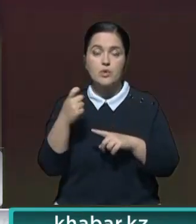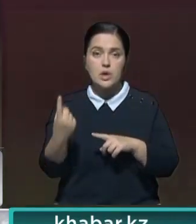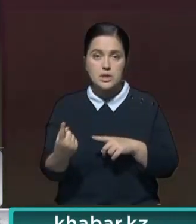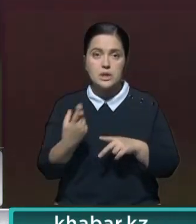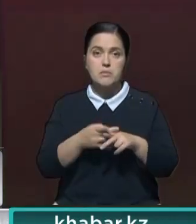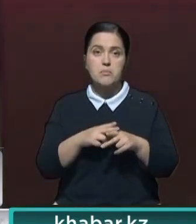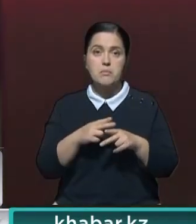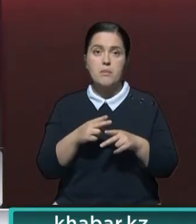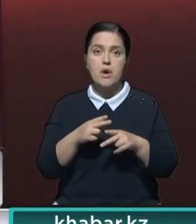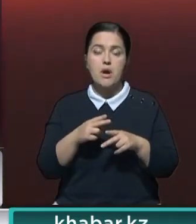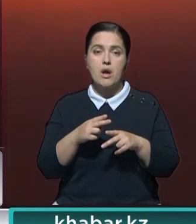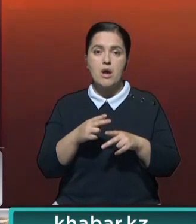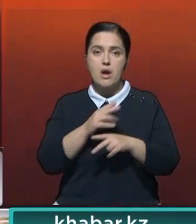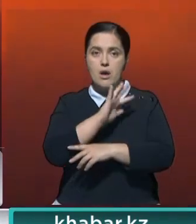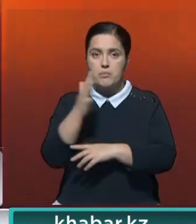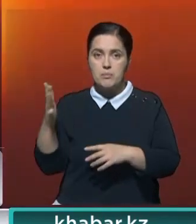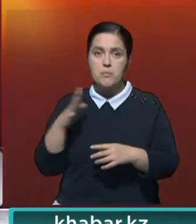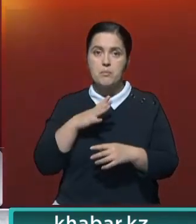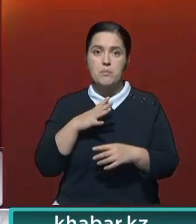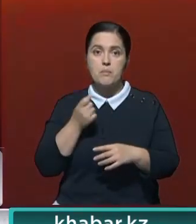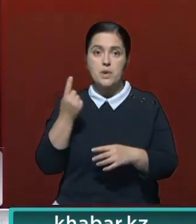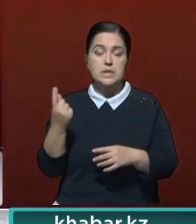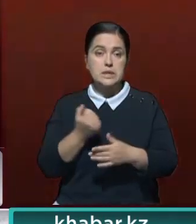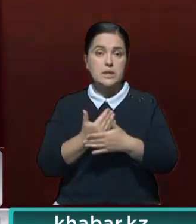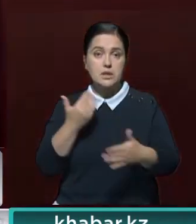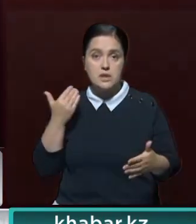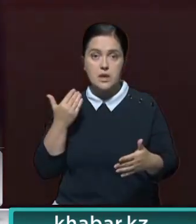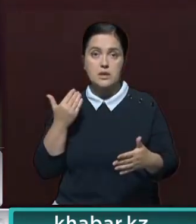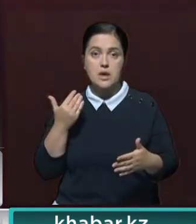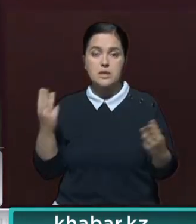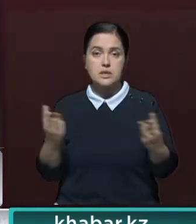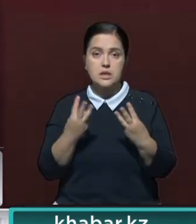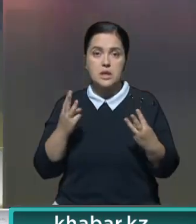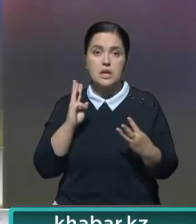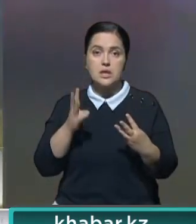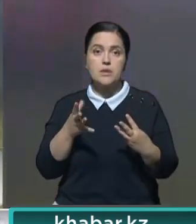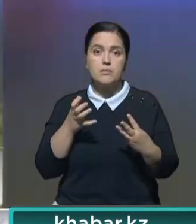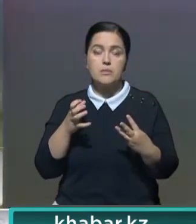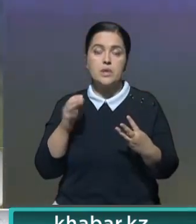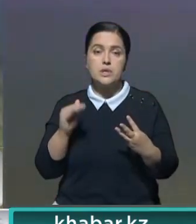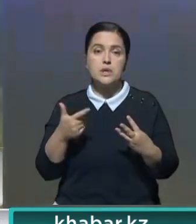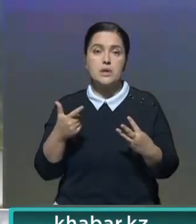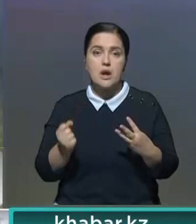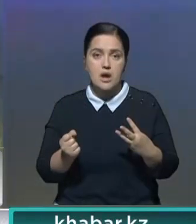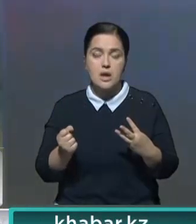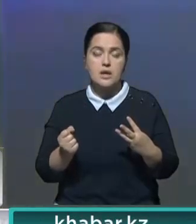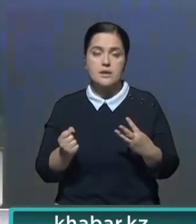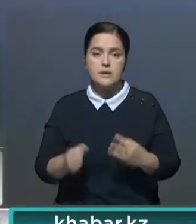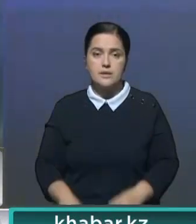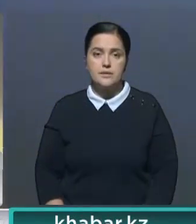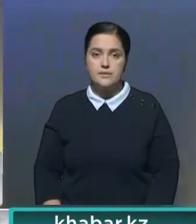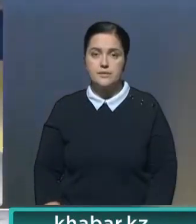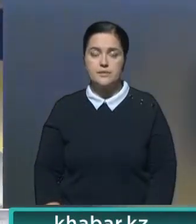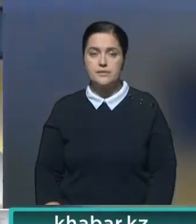я напомню последний раз с лесным пожаром в регионе боролись Всего пару недель назад тогда сгорели три с половиной тысячи гектаров лесного